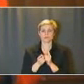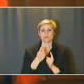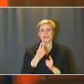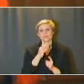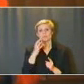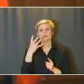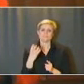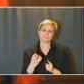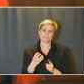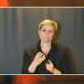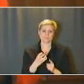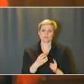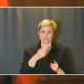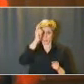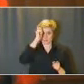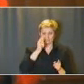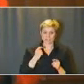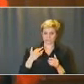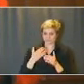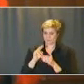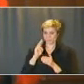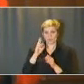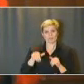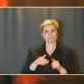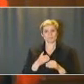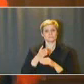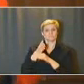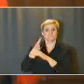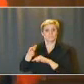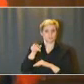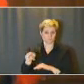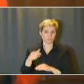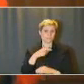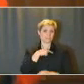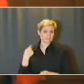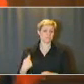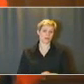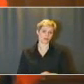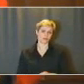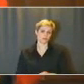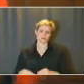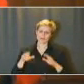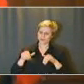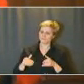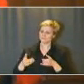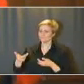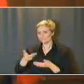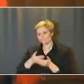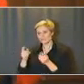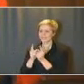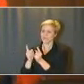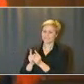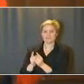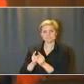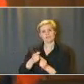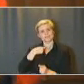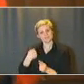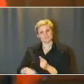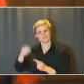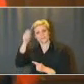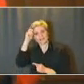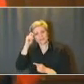150 studenter som hittills har åkt till Kina och alltså haft samarbete med kinesiska studenter där.